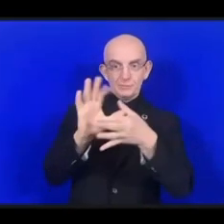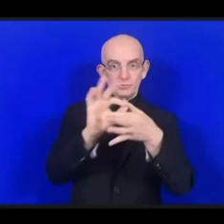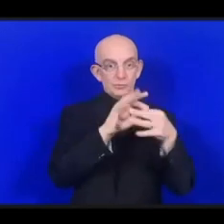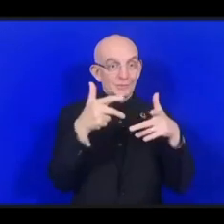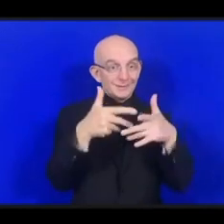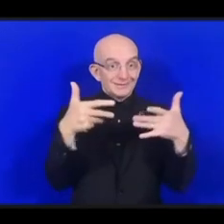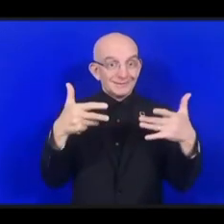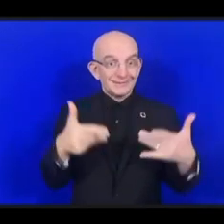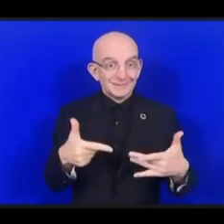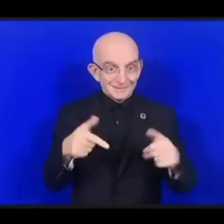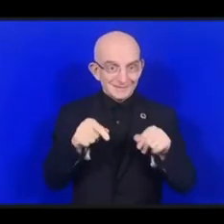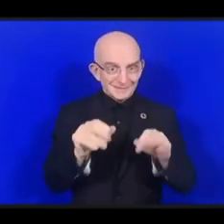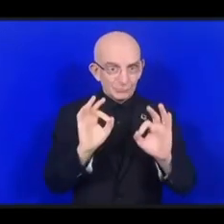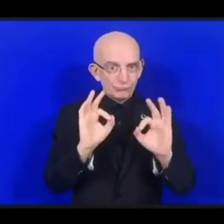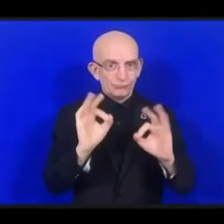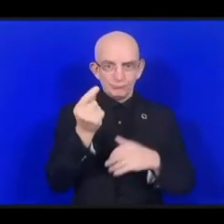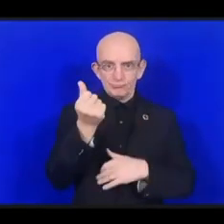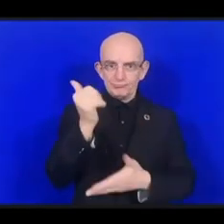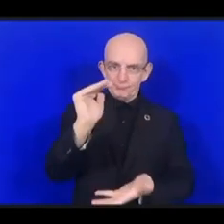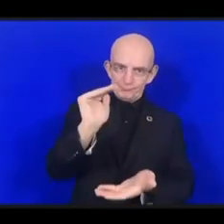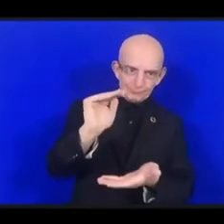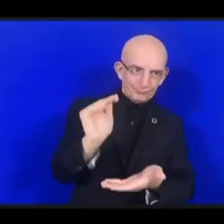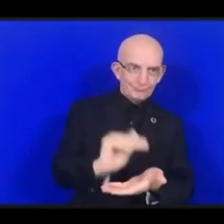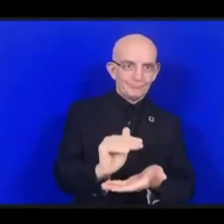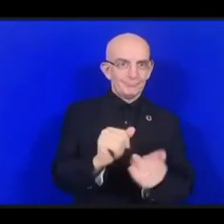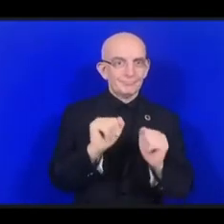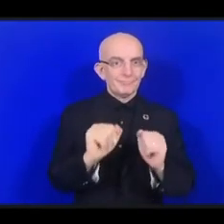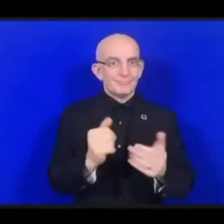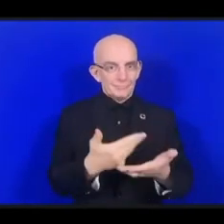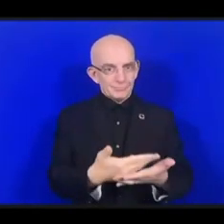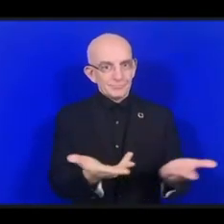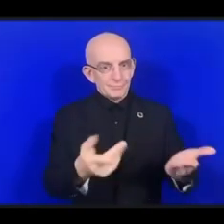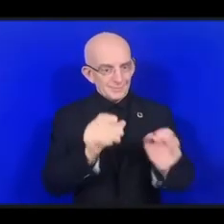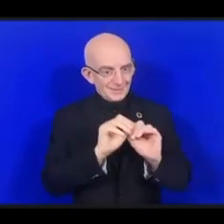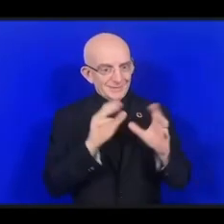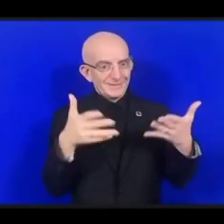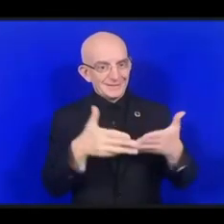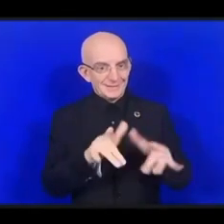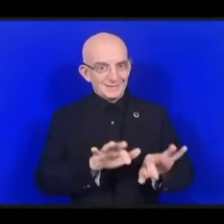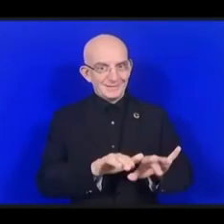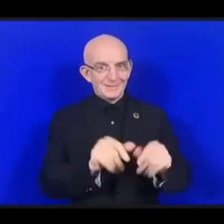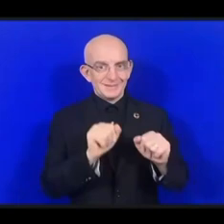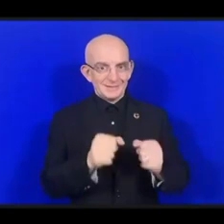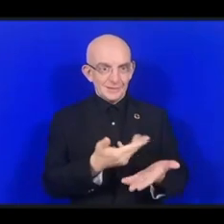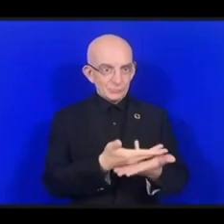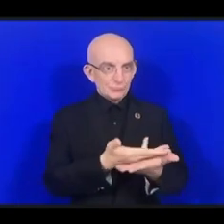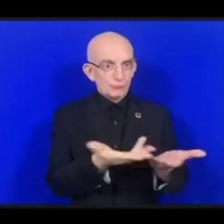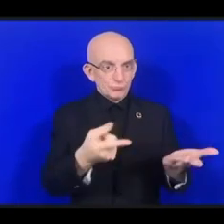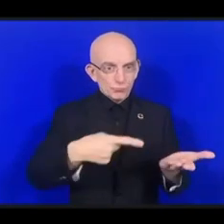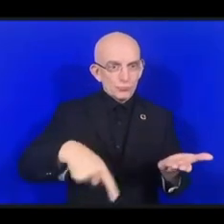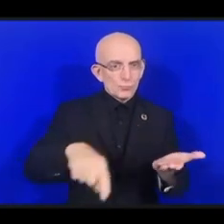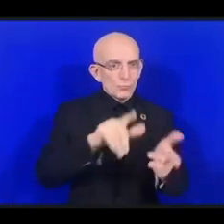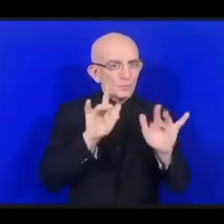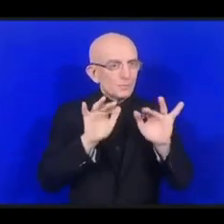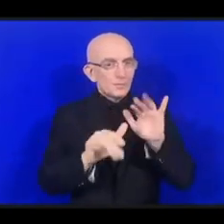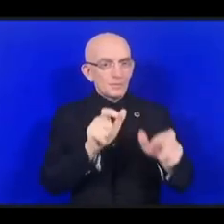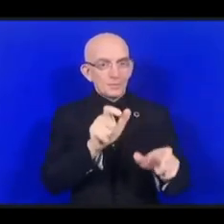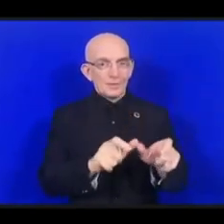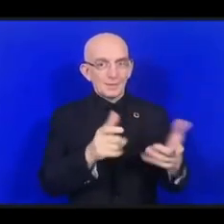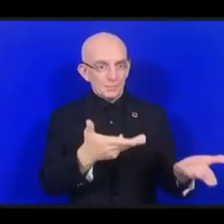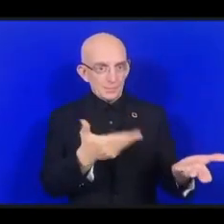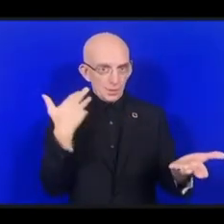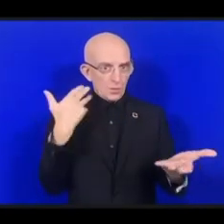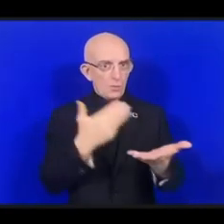得到部署，也能够降低造价，让现在还没有上网的人最终能